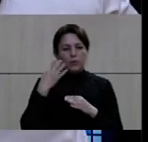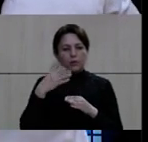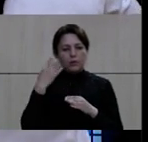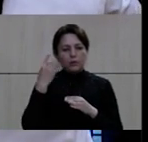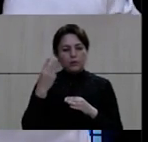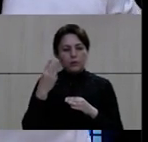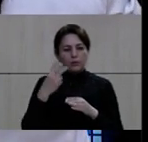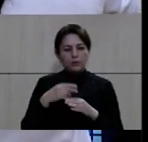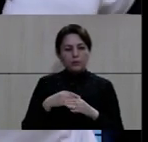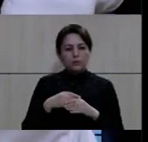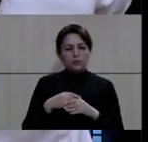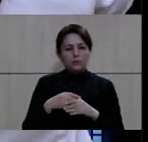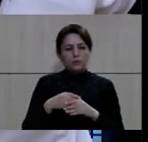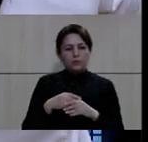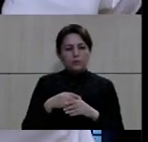42-дан